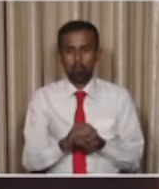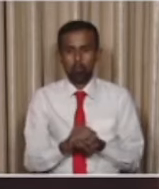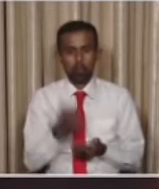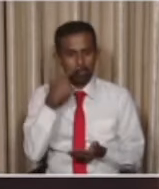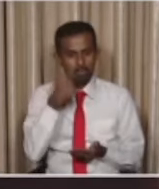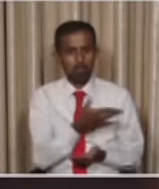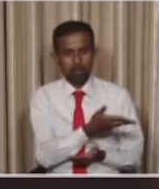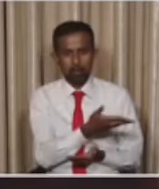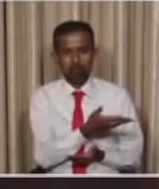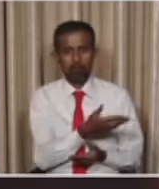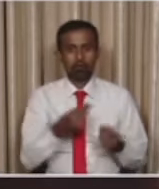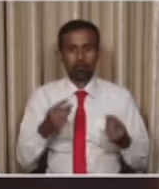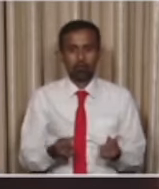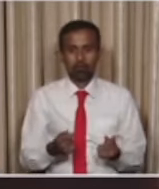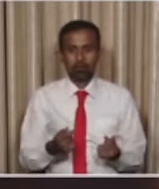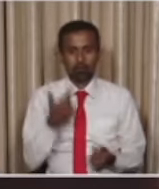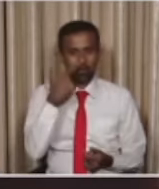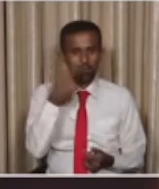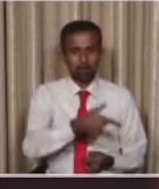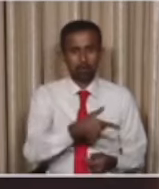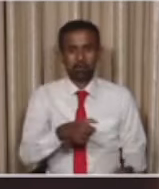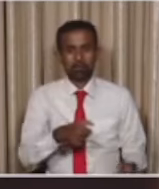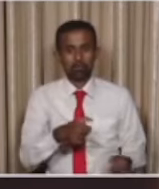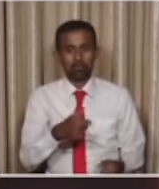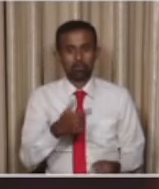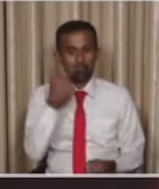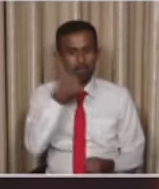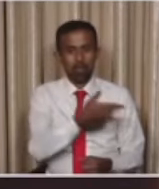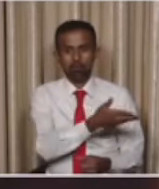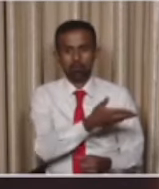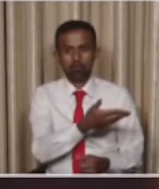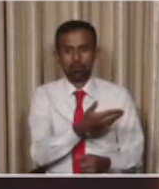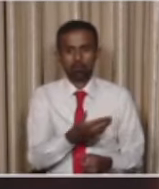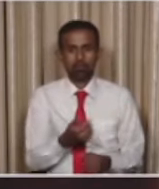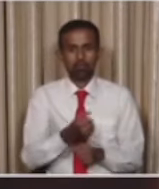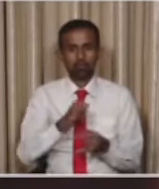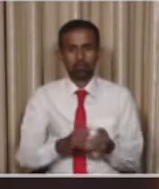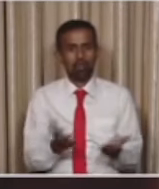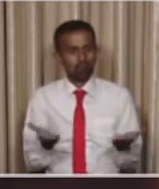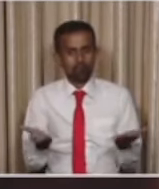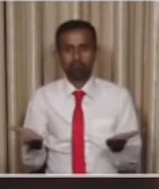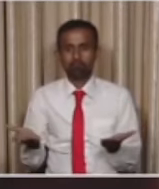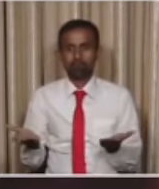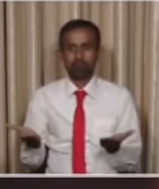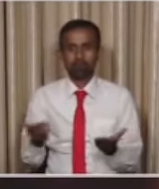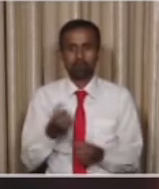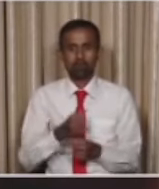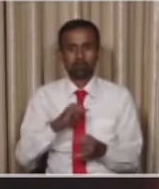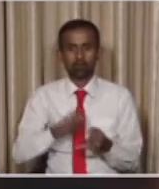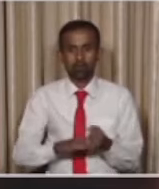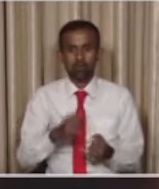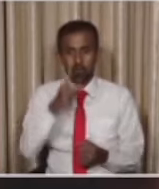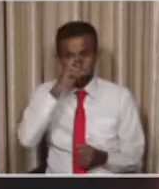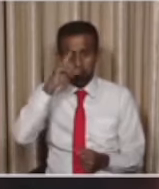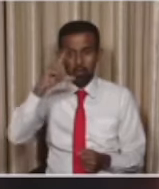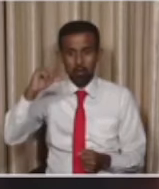තෙල් තියෙනවා ගහපු ගමන් ගිහිල්ලා ගහන්න තෙල් තියෙනවා ඉතින් මොනවද අඩු දැන් ගෑස් තියෙනවා ඕනතරම් දැන් ගෑස් මාසෙන් මාසෙට අඩු